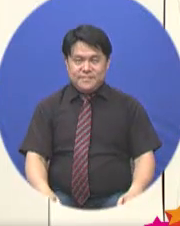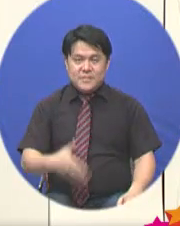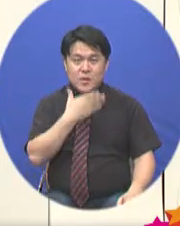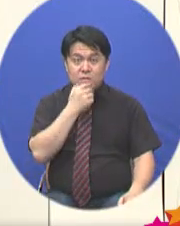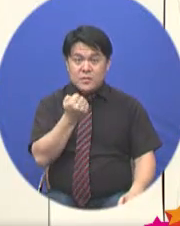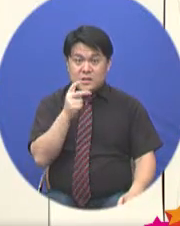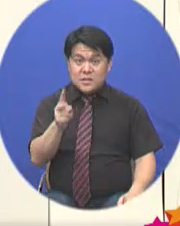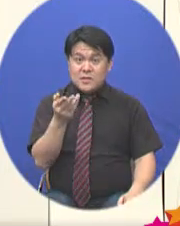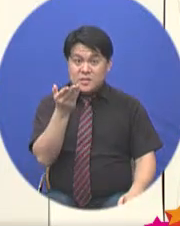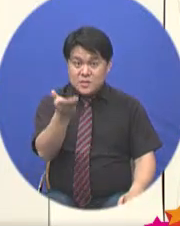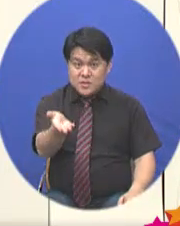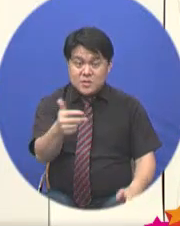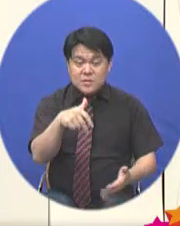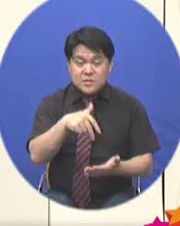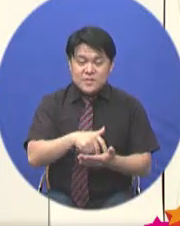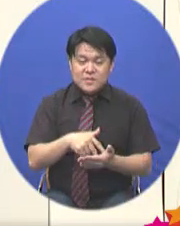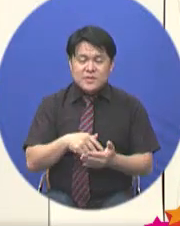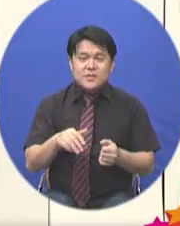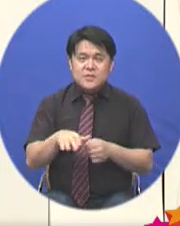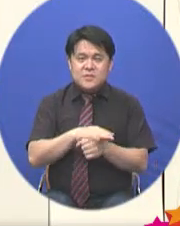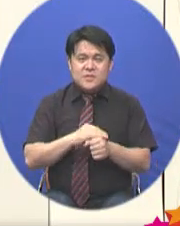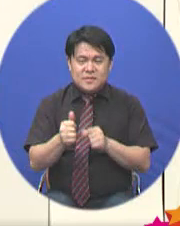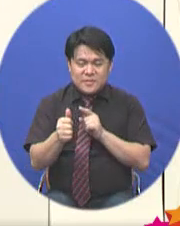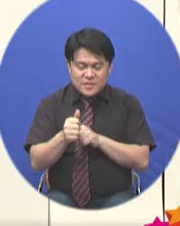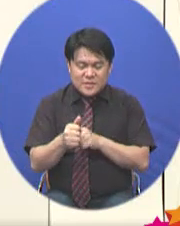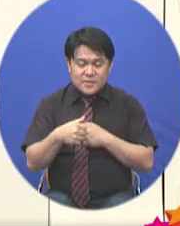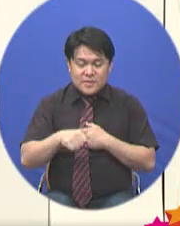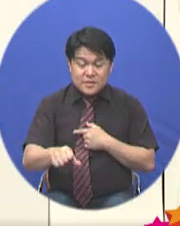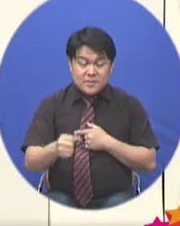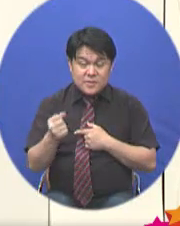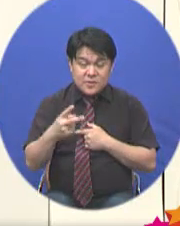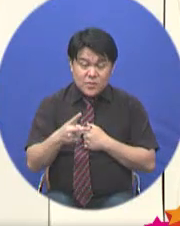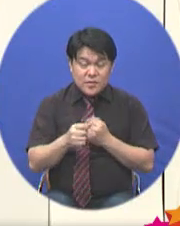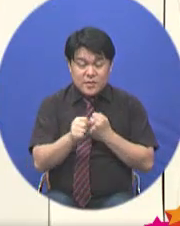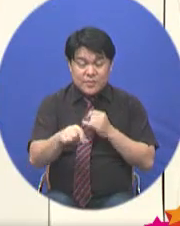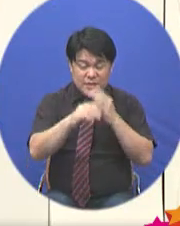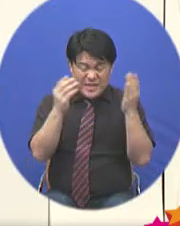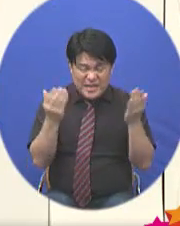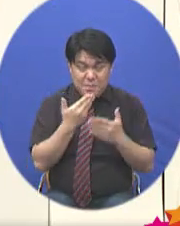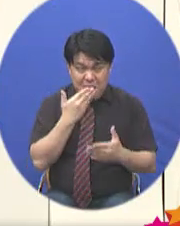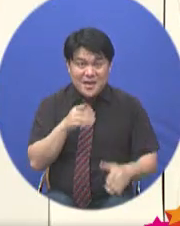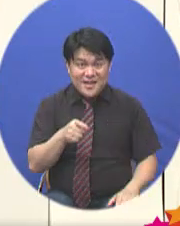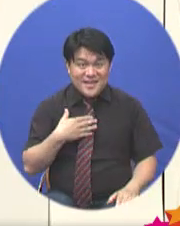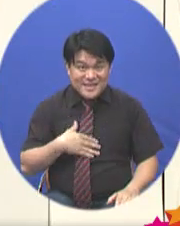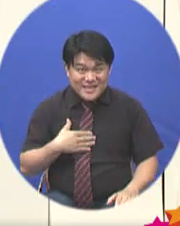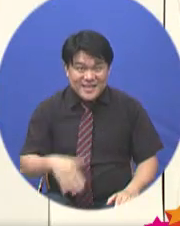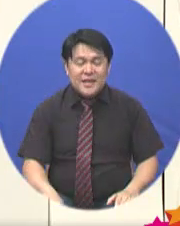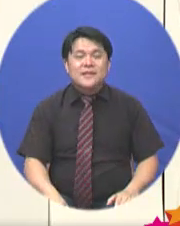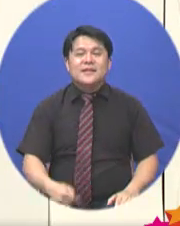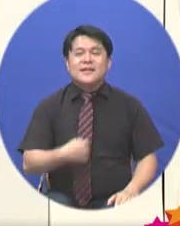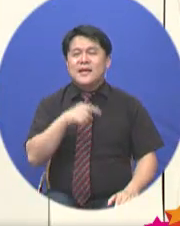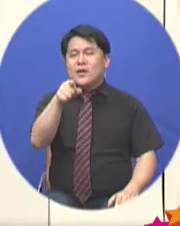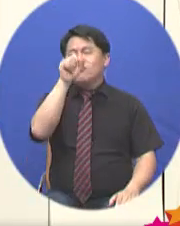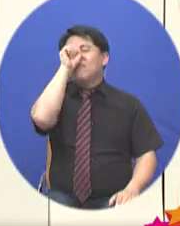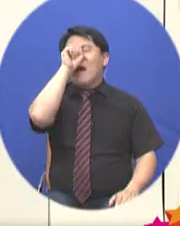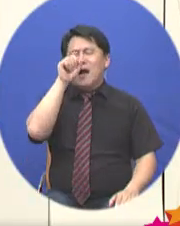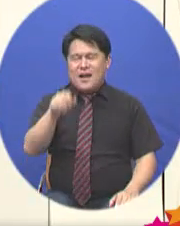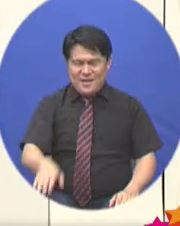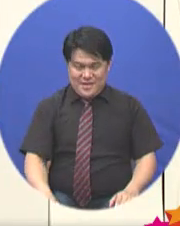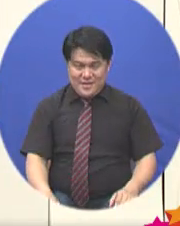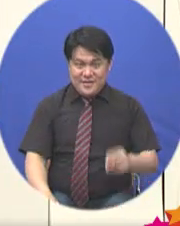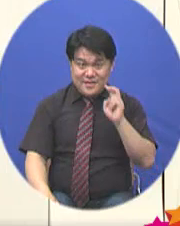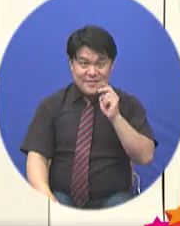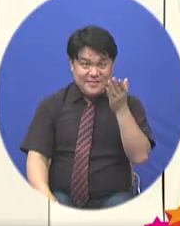북지TV가 김유수님께는 애인이고 아들이고 남편이에요. 예, 맞아요. 네. 예. 애청자예요. 자, 네, 네.